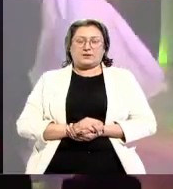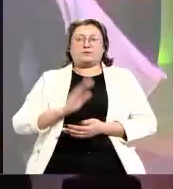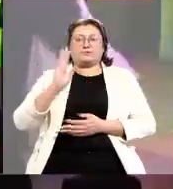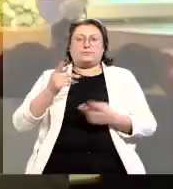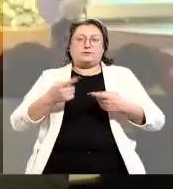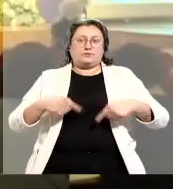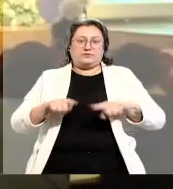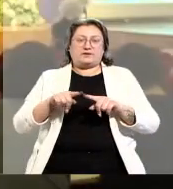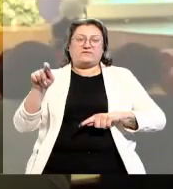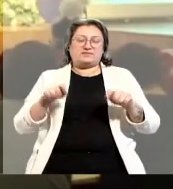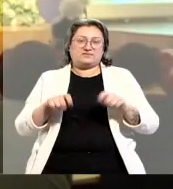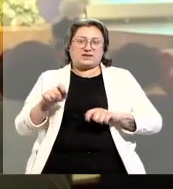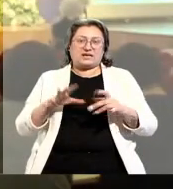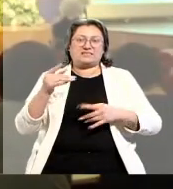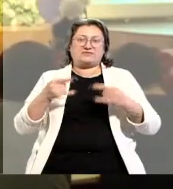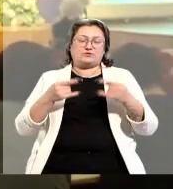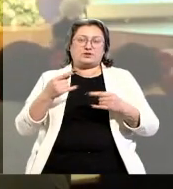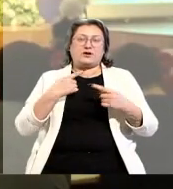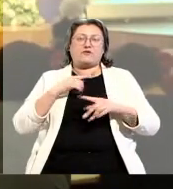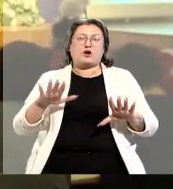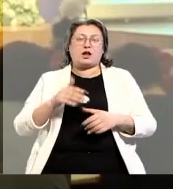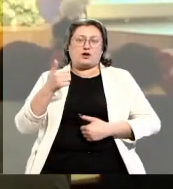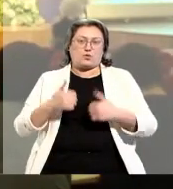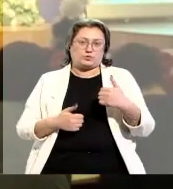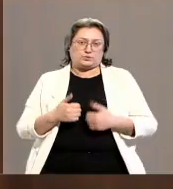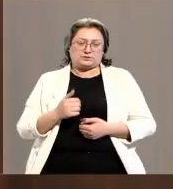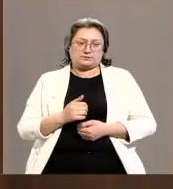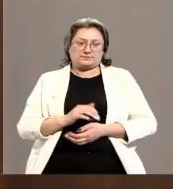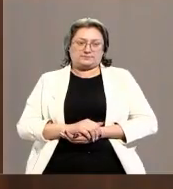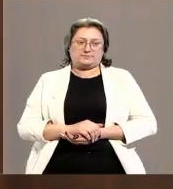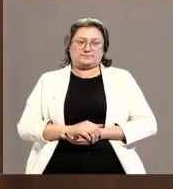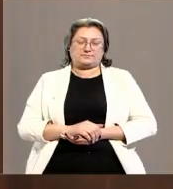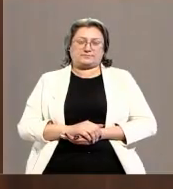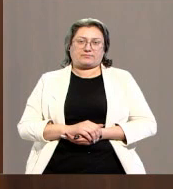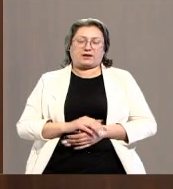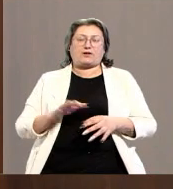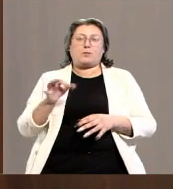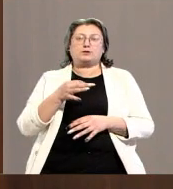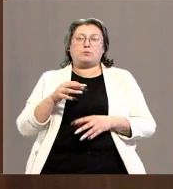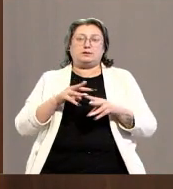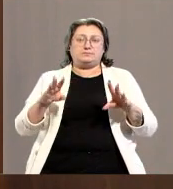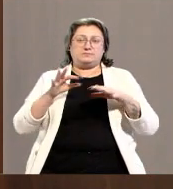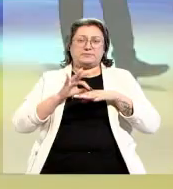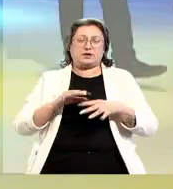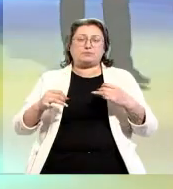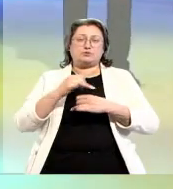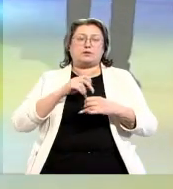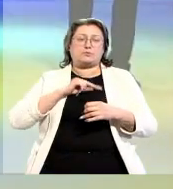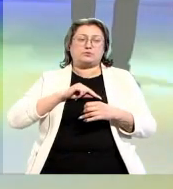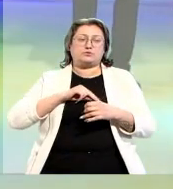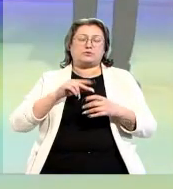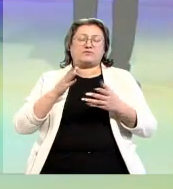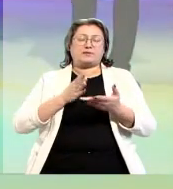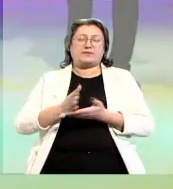Күмбірлейді Тобыл Торғай фестивалімен Қостанай Войс телевизиялық вокалдық байқауы ұйымдастырылмақ. Бұдан бөлек облыстағы мәдениет саласы бойынша